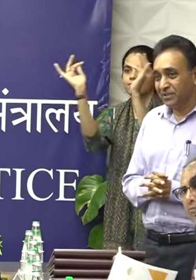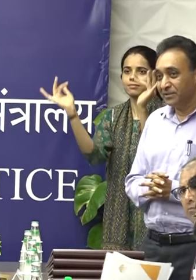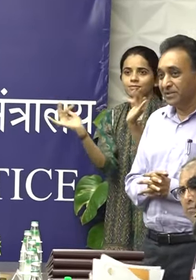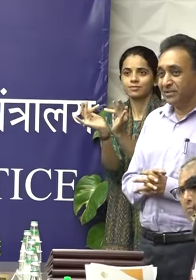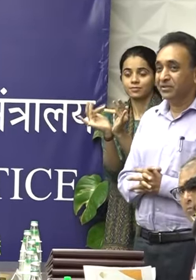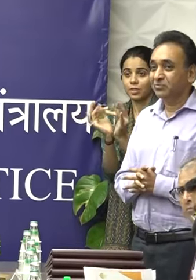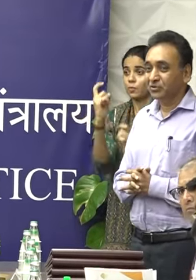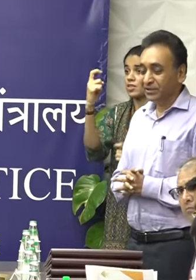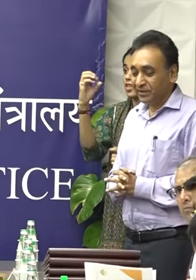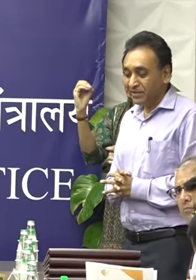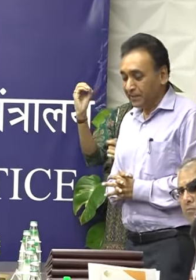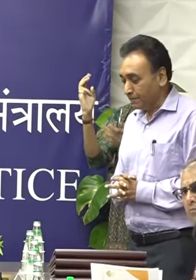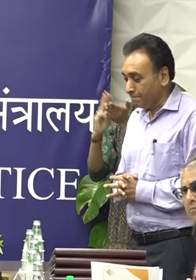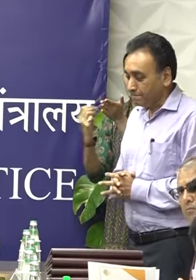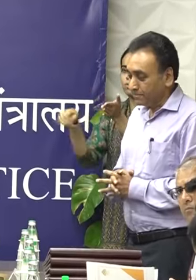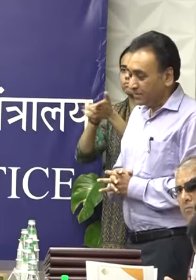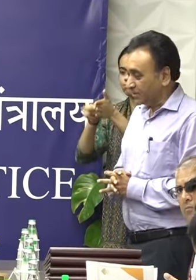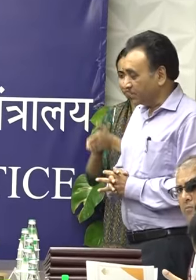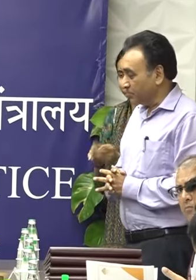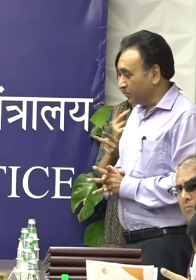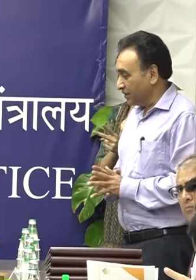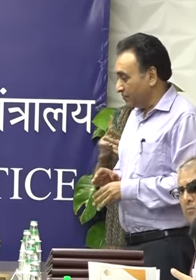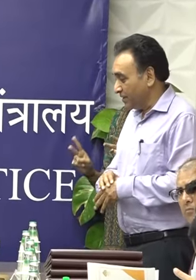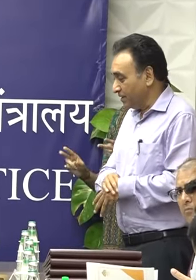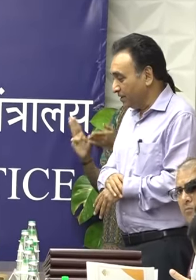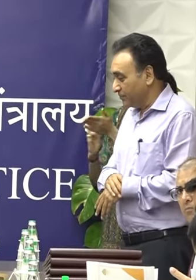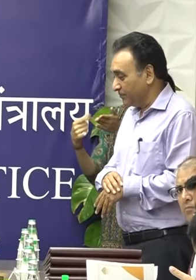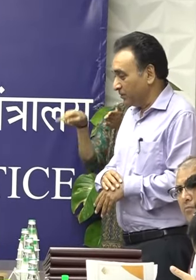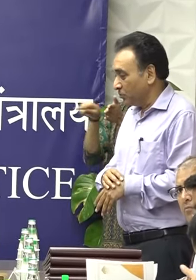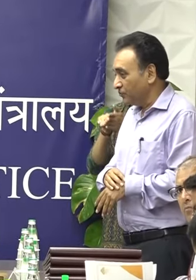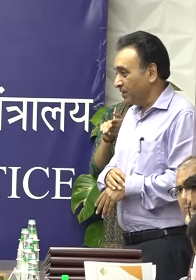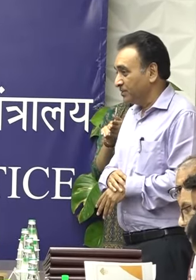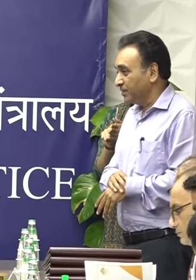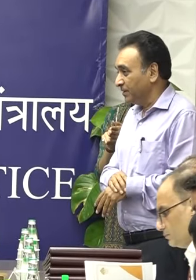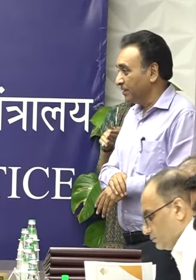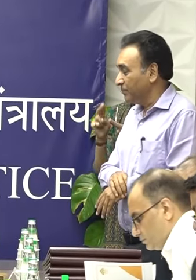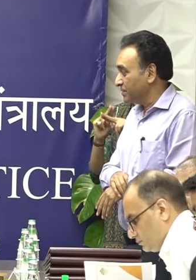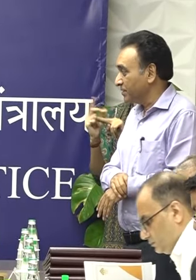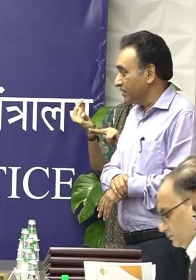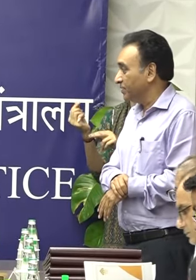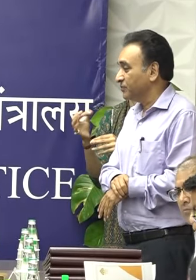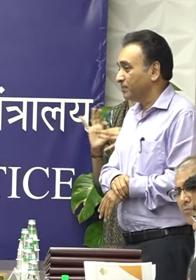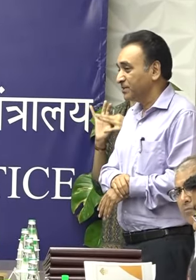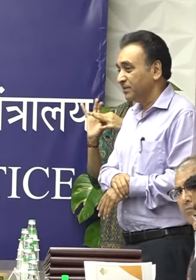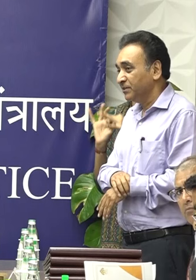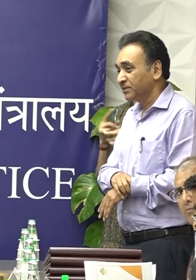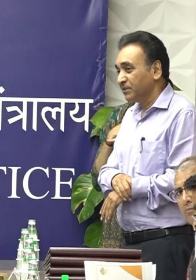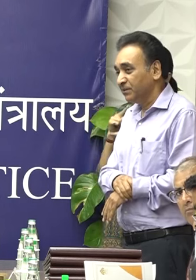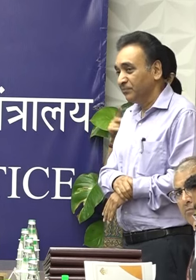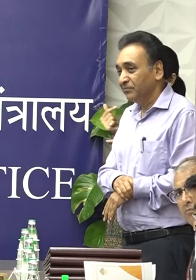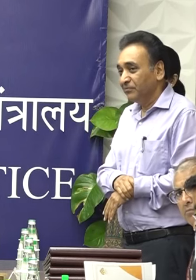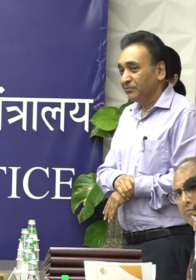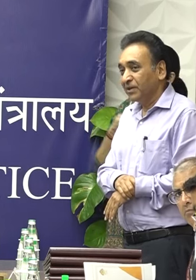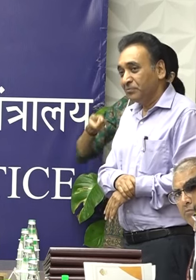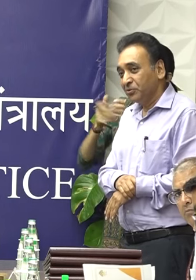आज हम 70 से ज़्यादा समझौते करने जा रहे हैं. सर, ये समझौते अपने लिए नॉन फाइनेंशियल है कि हमें सरकार की तरफ से पैसा नहीं खर्च